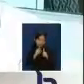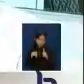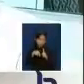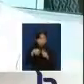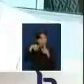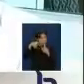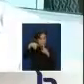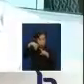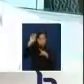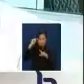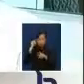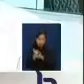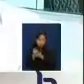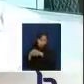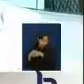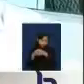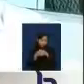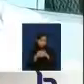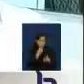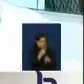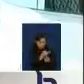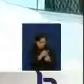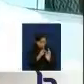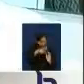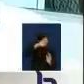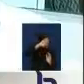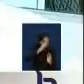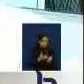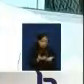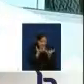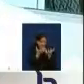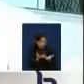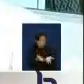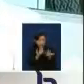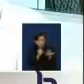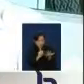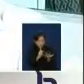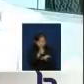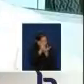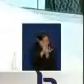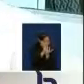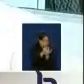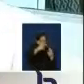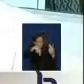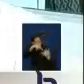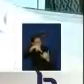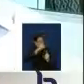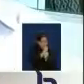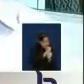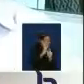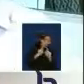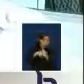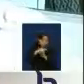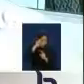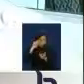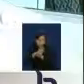ที่ไหนเป็นยังไงนะหนักขนาดไหนแล้วก็เราจะได้แนะนำว่าทำความสะอาดตรงไหนบ้างยังไงบ้างแล้วก็เอาเอกสารไปกับครูเขา